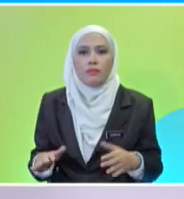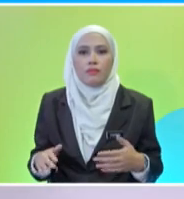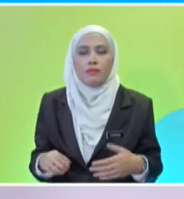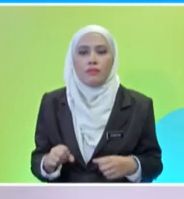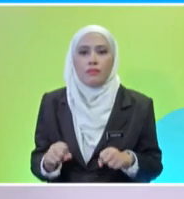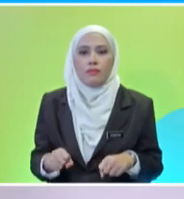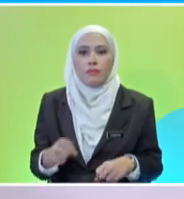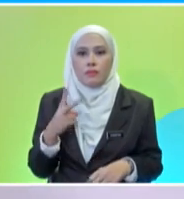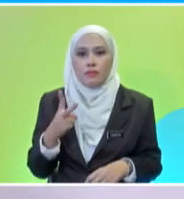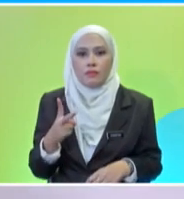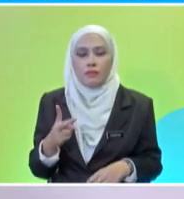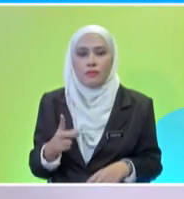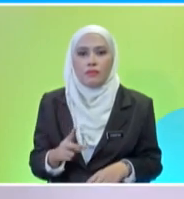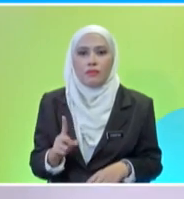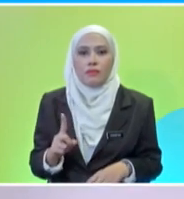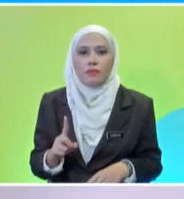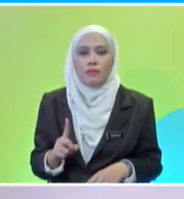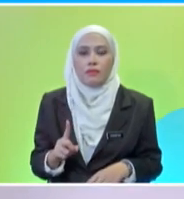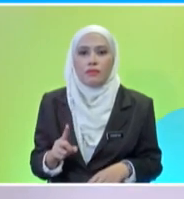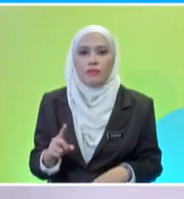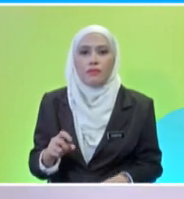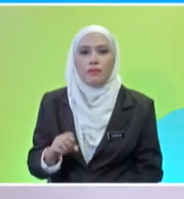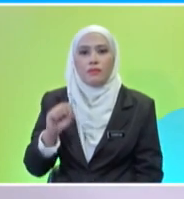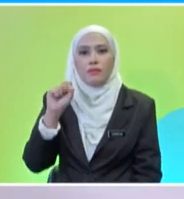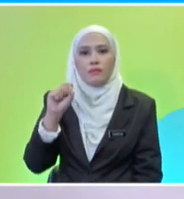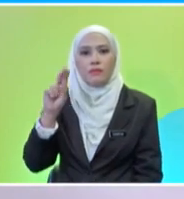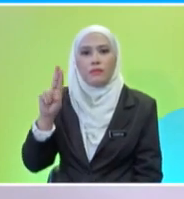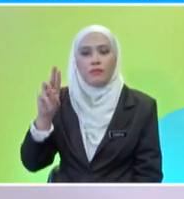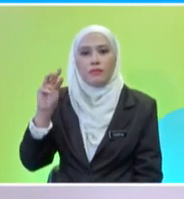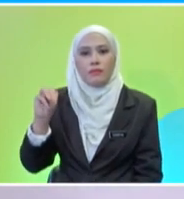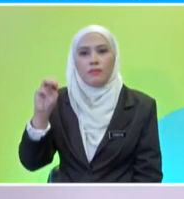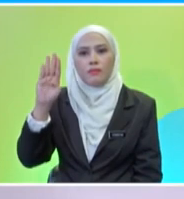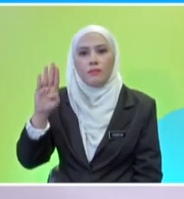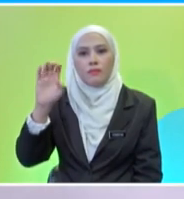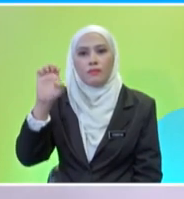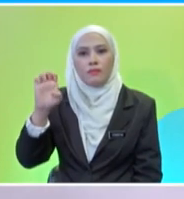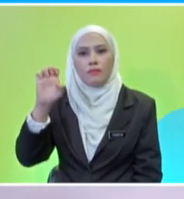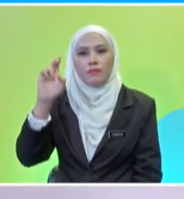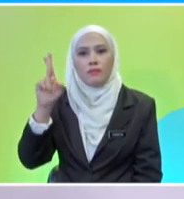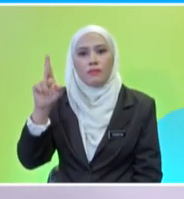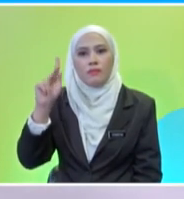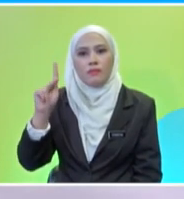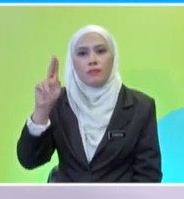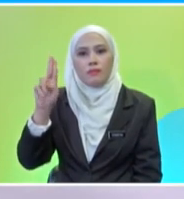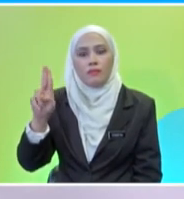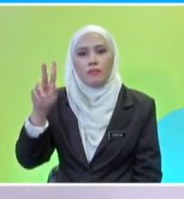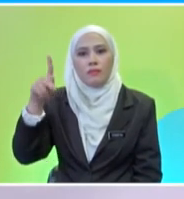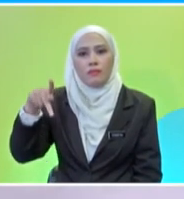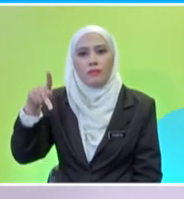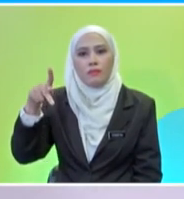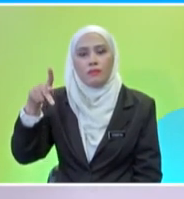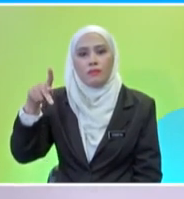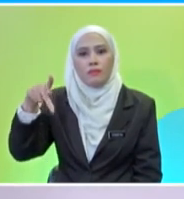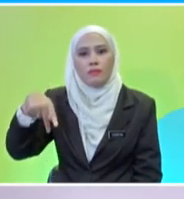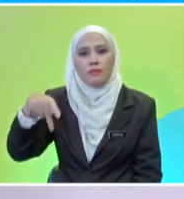lucu di sumberku KPM sumberku GTM boleh